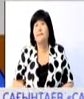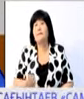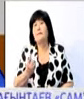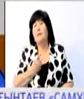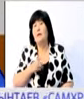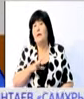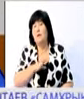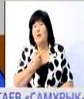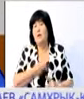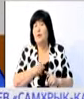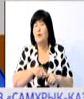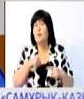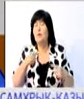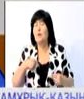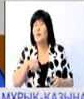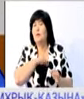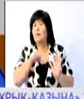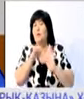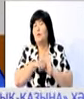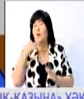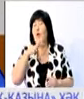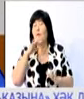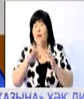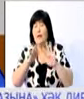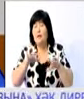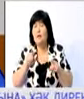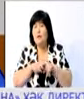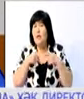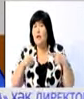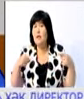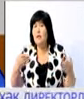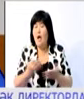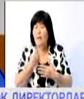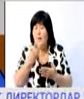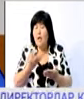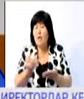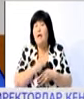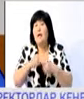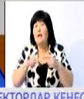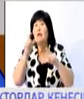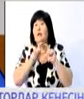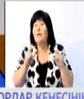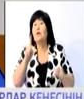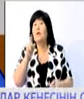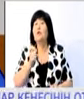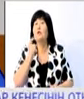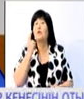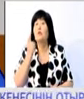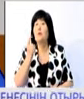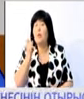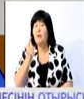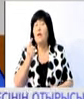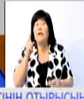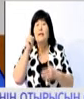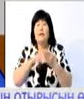Жалғызсырап жүрдім, суицид туралы көп ойладым. Сосын интернеттен сол туралы түрлі ақпарат тауып алдым. Кейін мектепте 111 сенім телефон